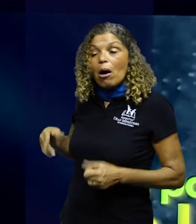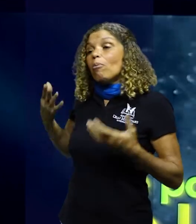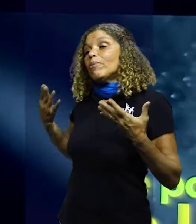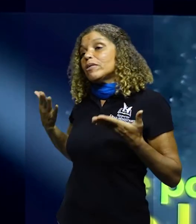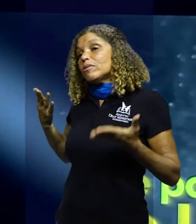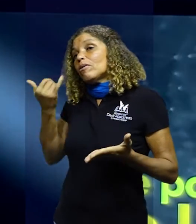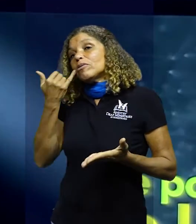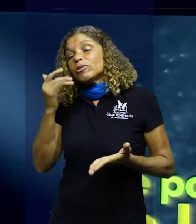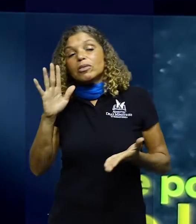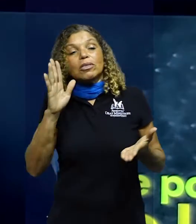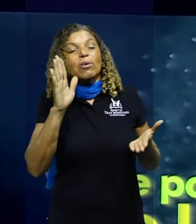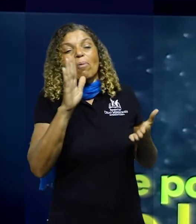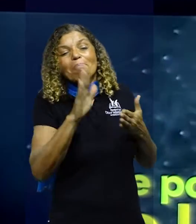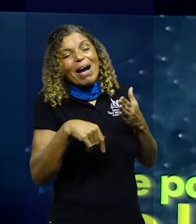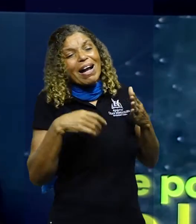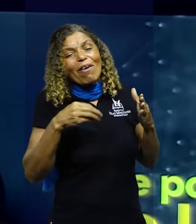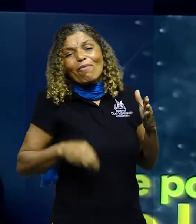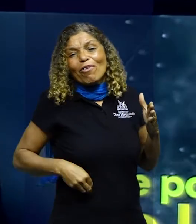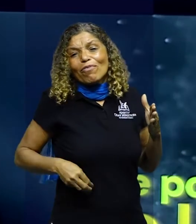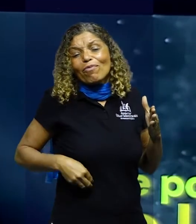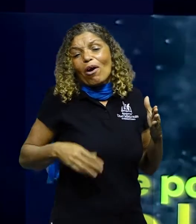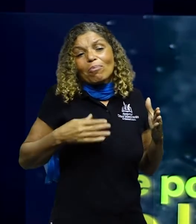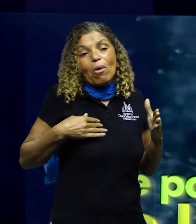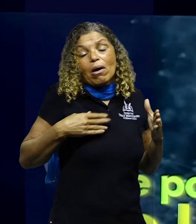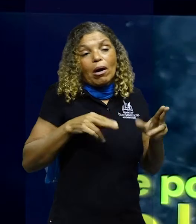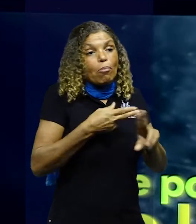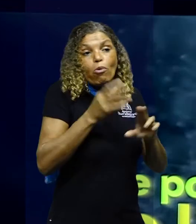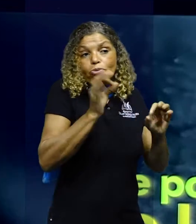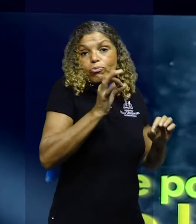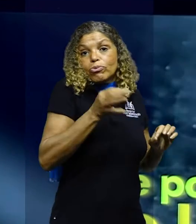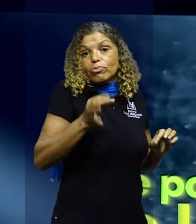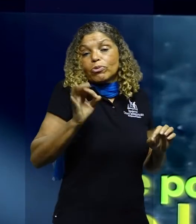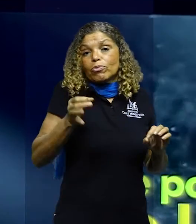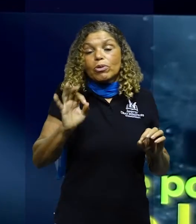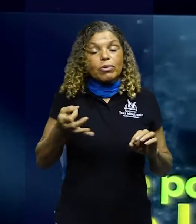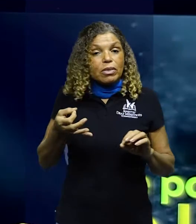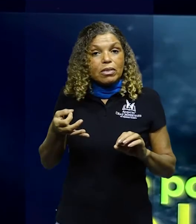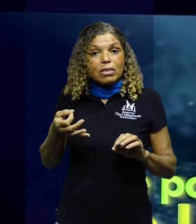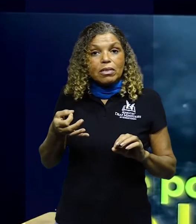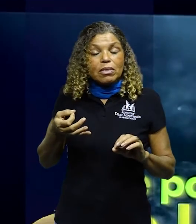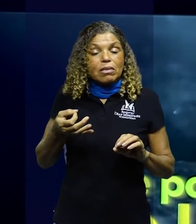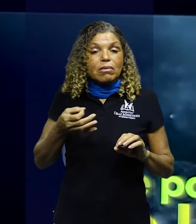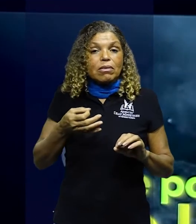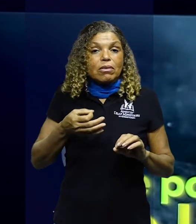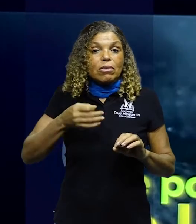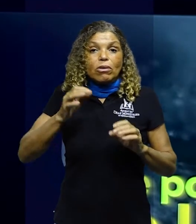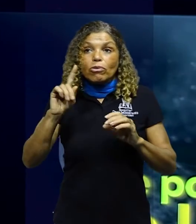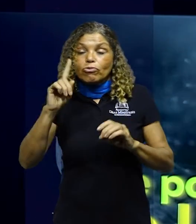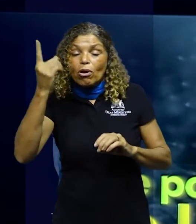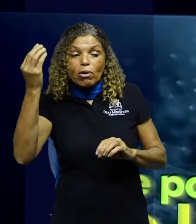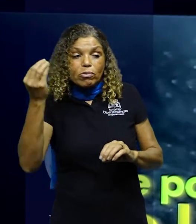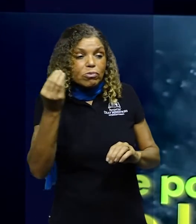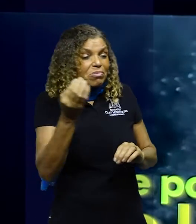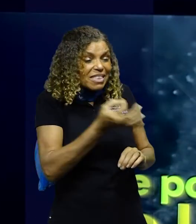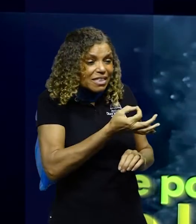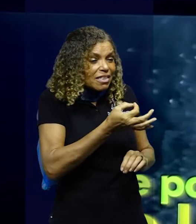Alors, si on veut dire oui au mal, c'est aussi une liberté que Dieu nous accorde. Mais Dieu veut aussi accorder la liberté à ceux qui veulent dire